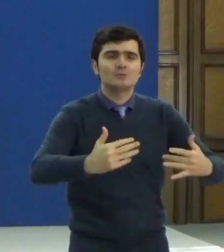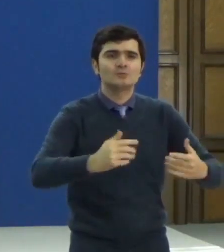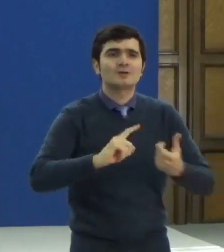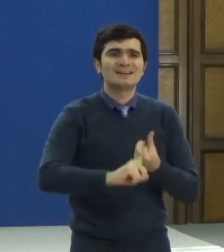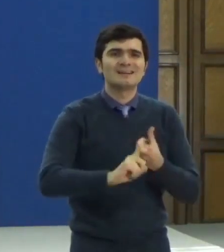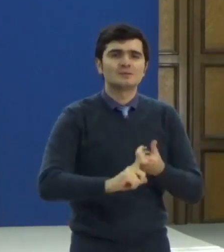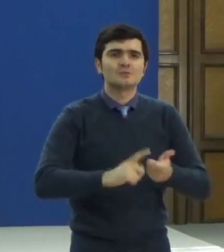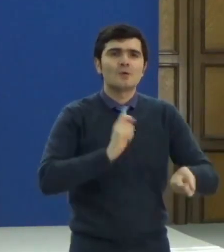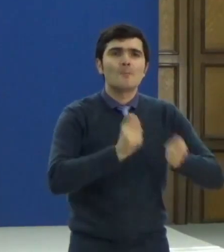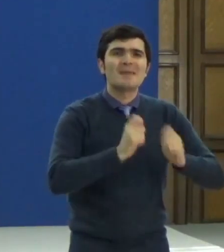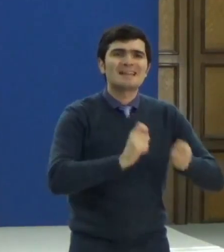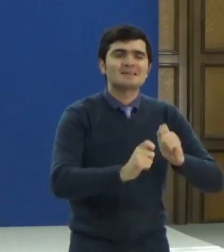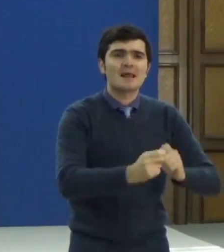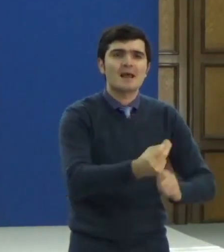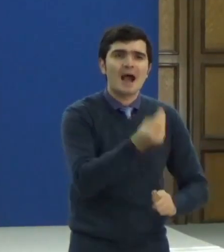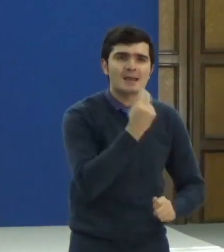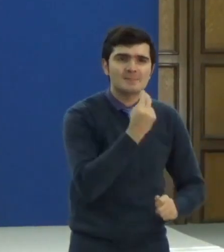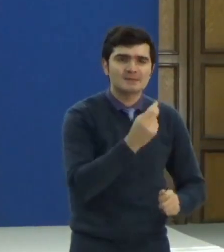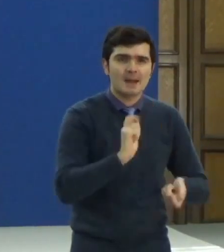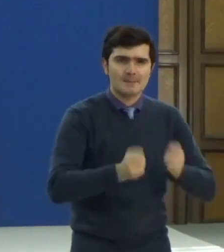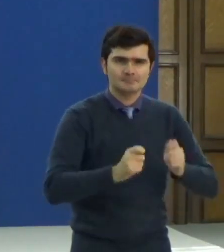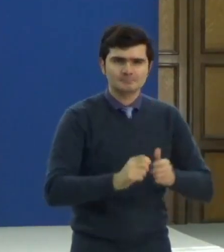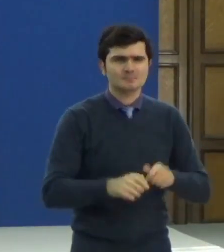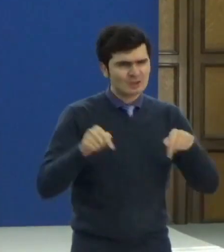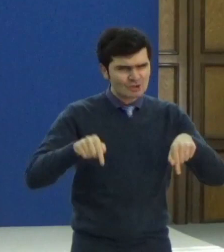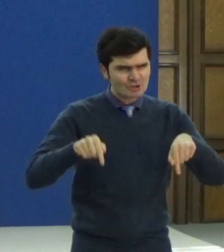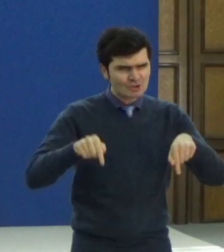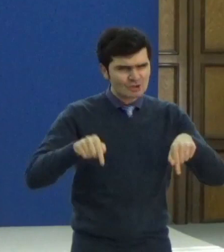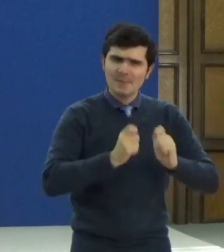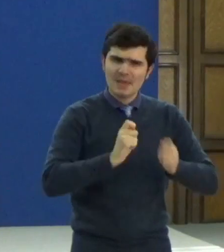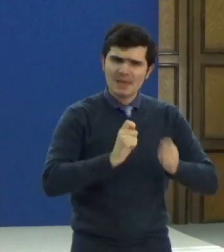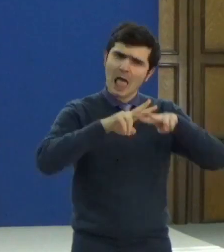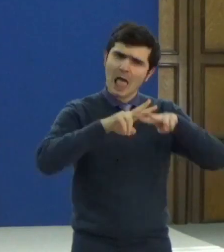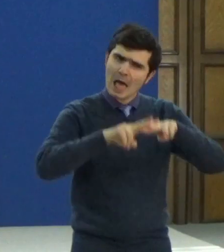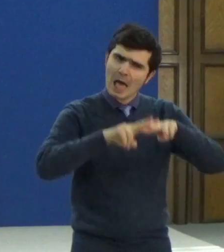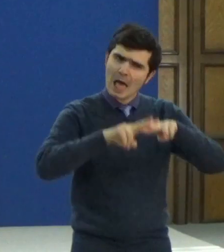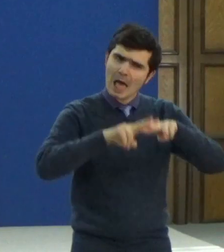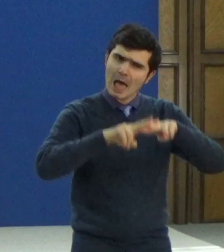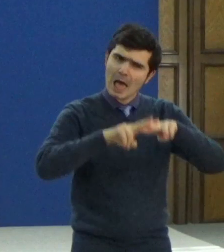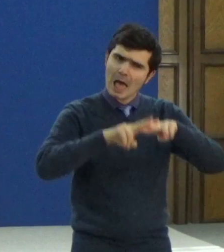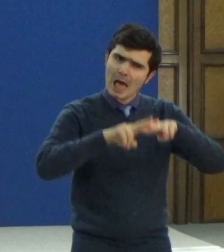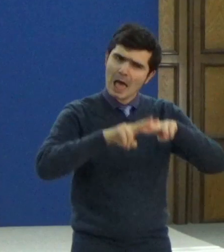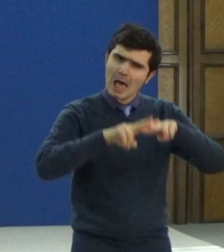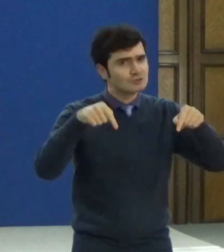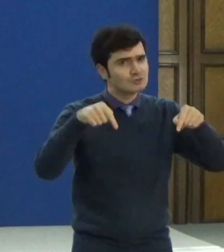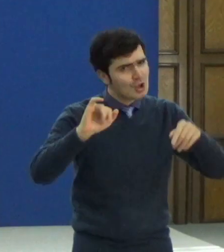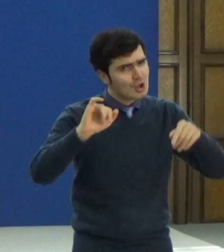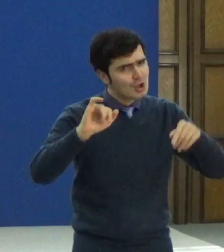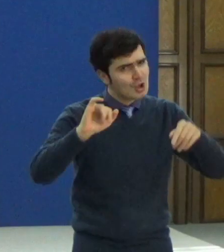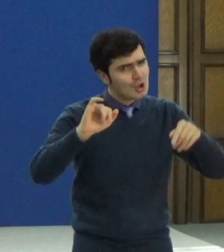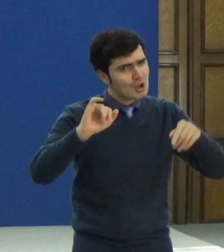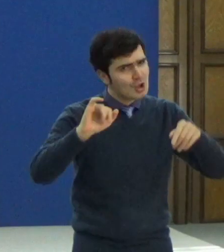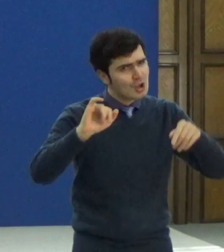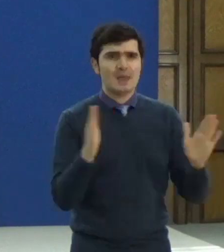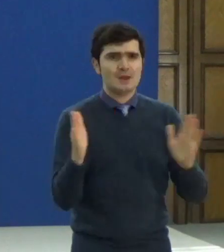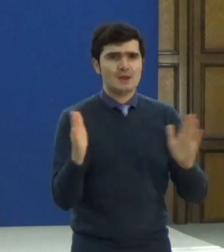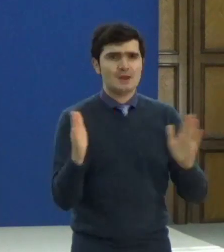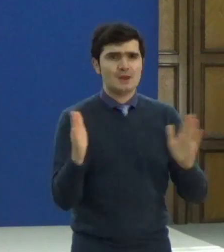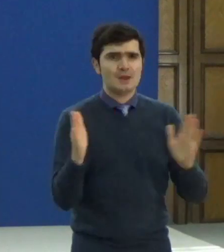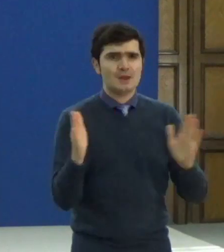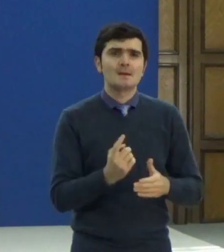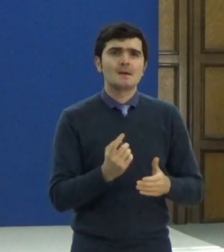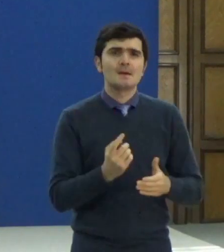piețele agroalimentare. Așadar, ele rămân deschise și în această perioadă, în